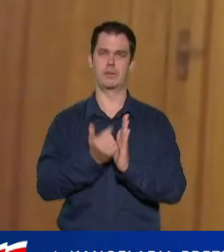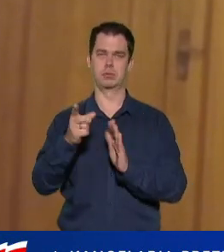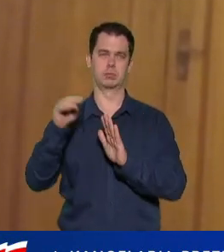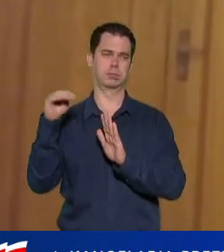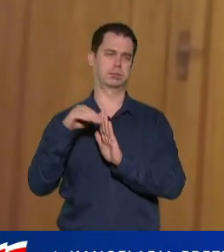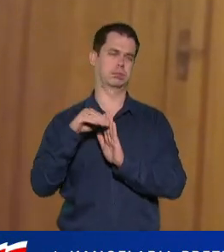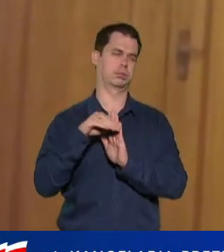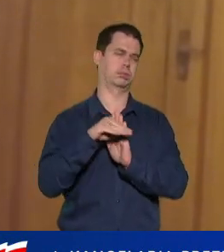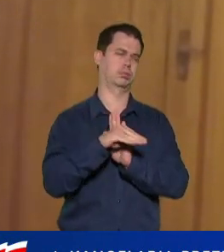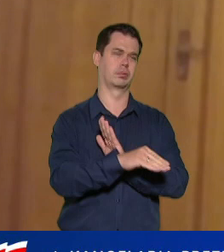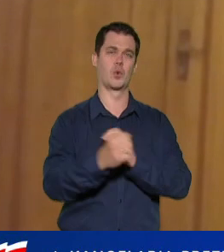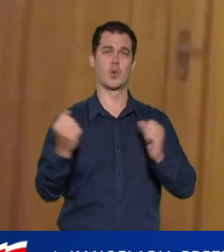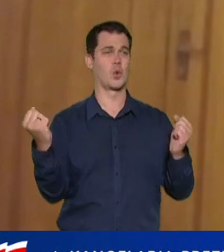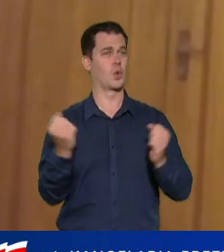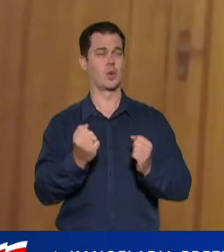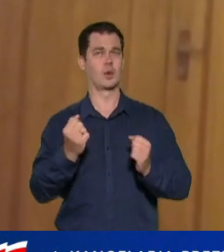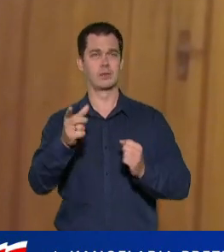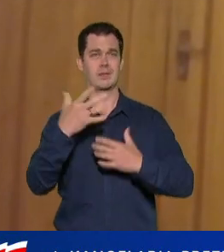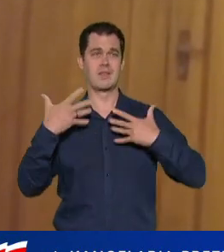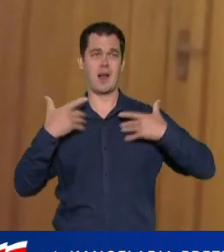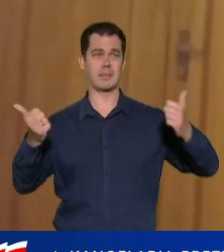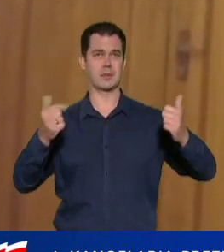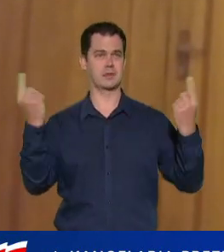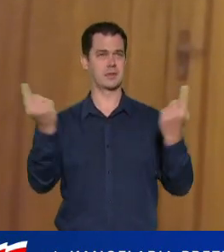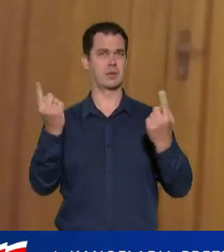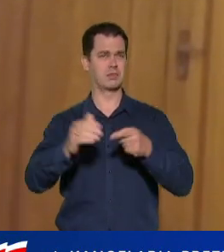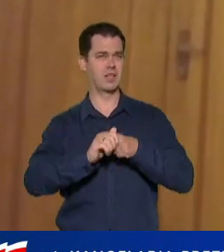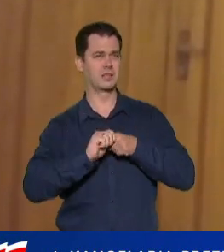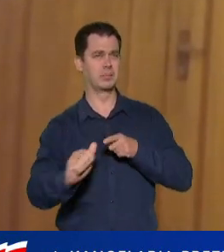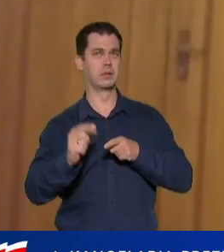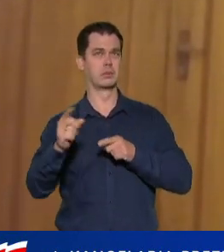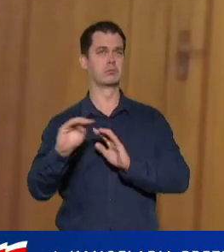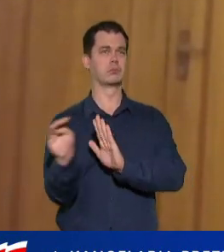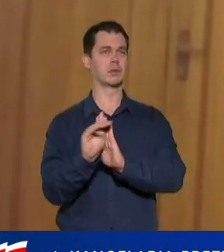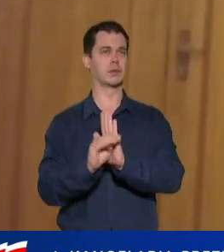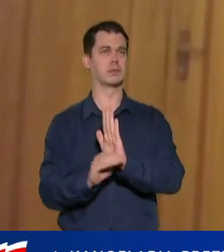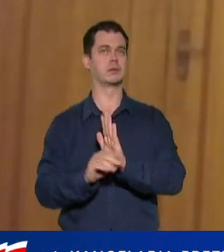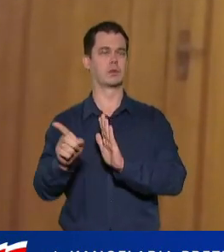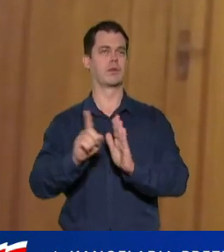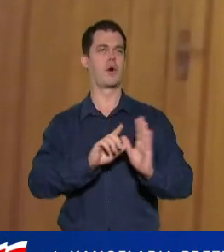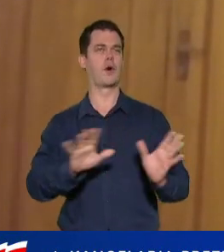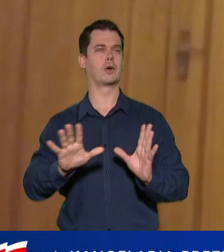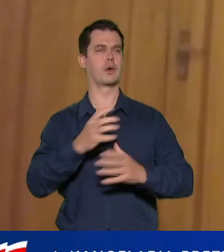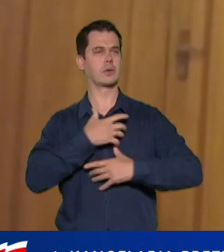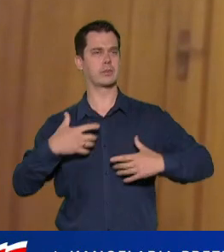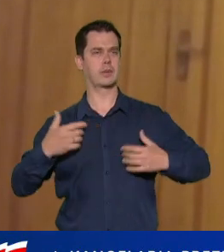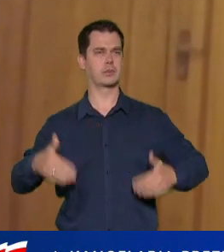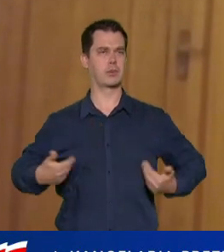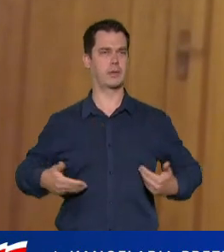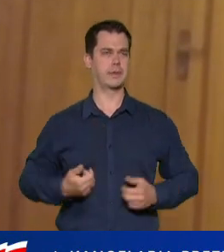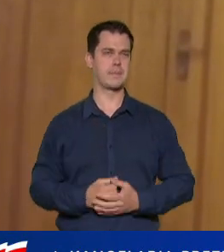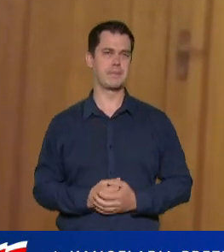bardzo drastyczne, czasami dramatyczne obostrzenia i rygory, które mają ochronić gospodarkę i zdrowie.